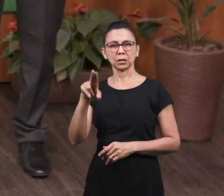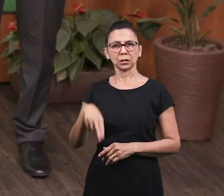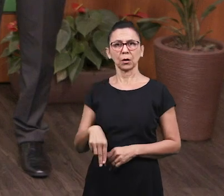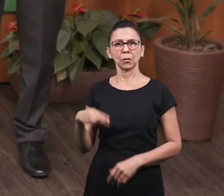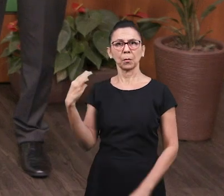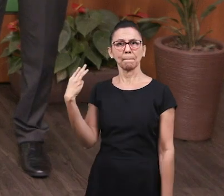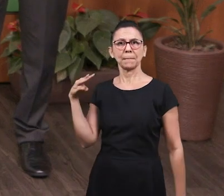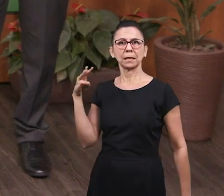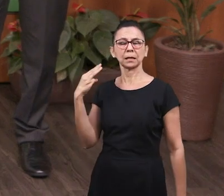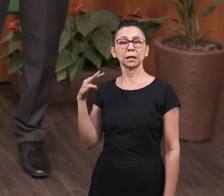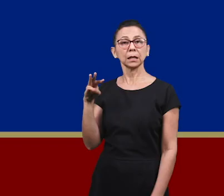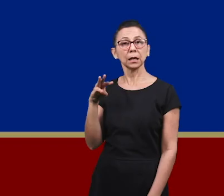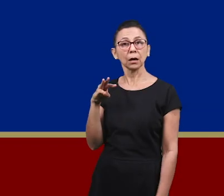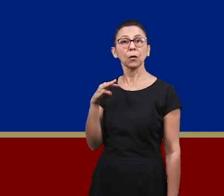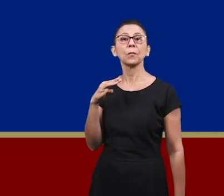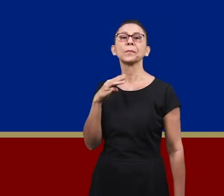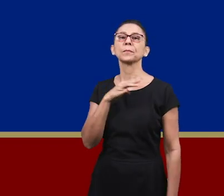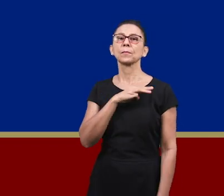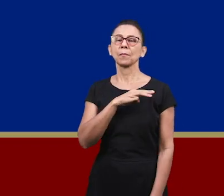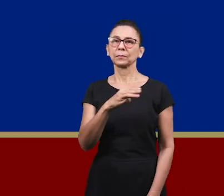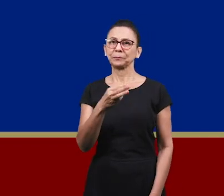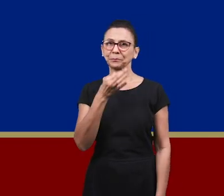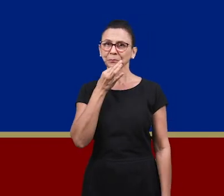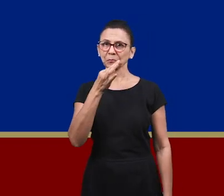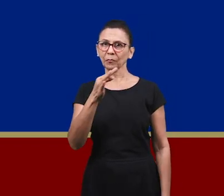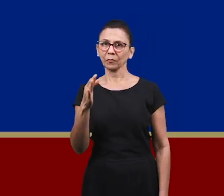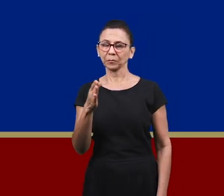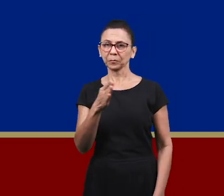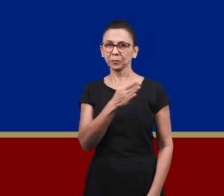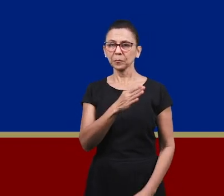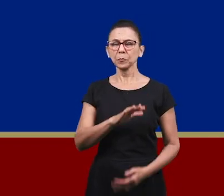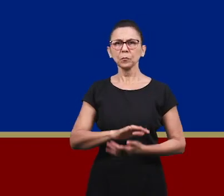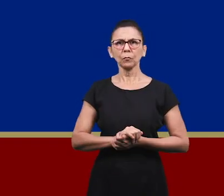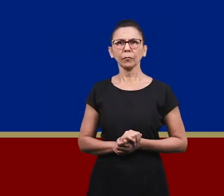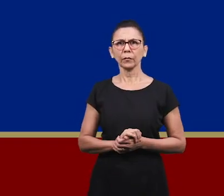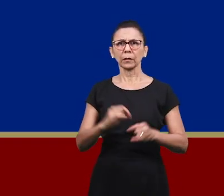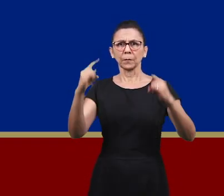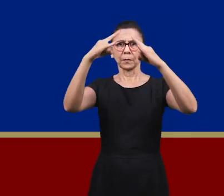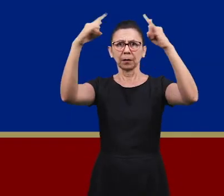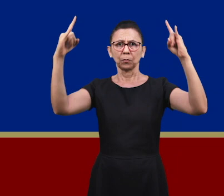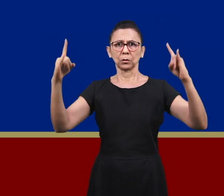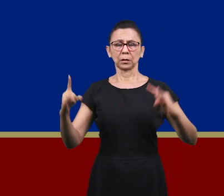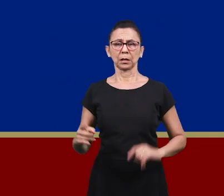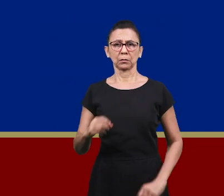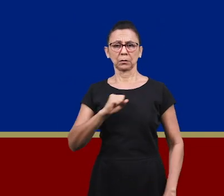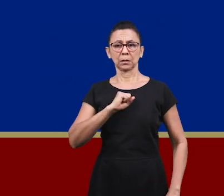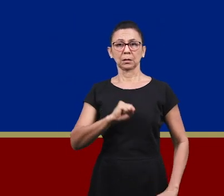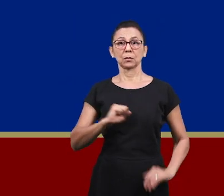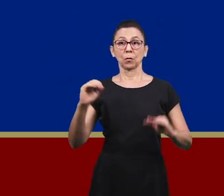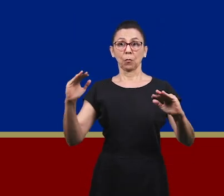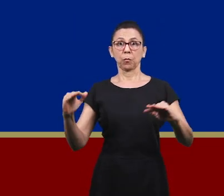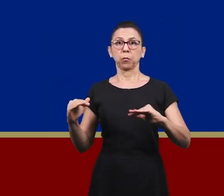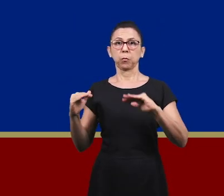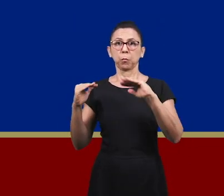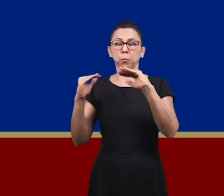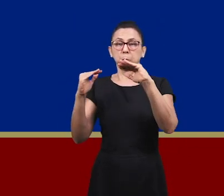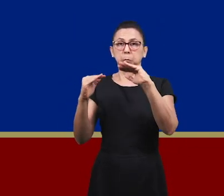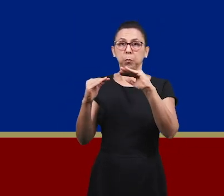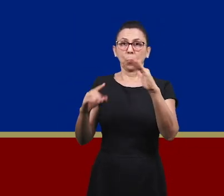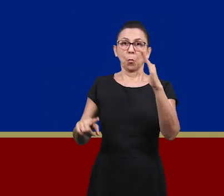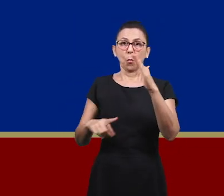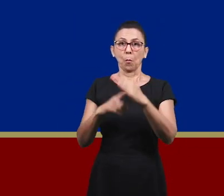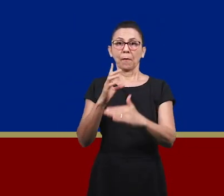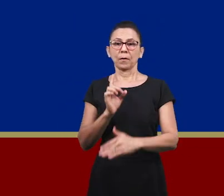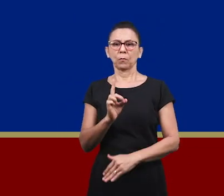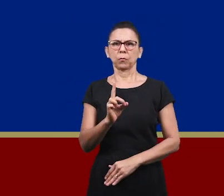dans la ville impératrice, il a écrit dans le tabernacle, le souverain sacrificateur entrait dans le lieu